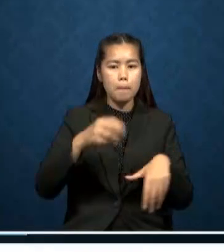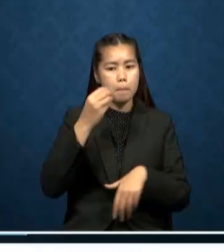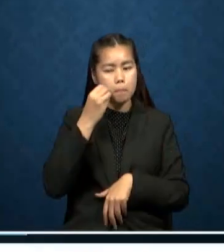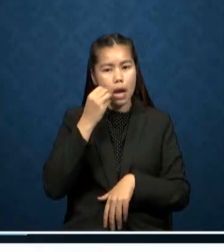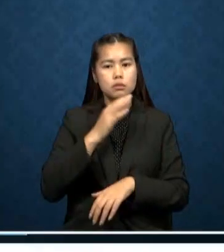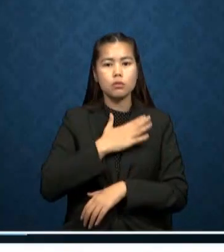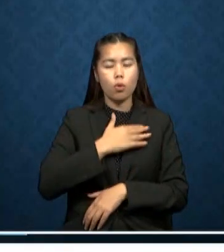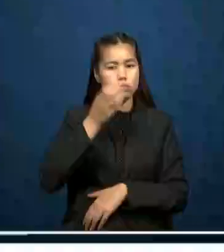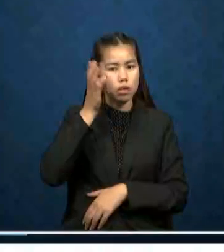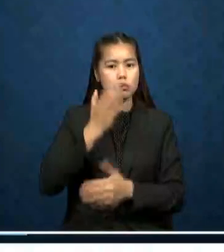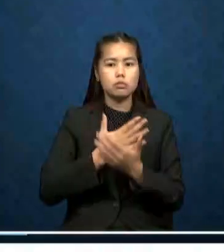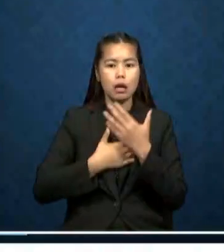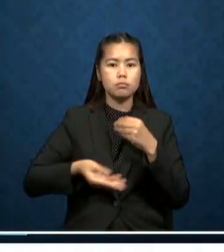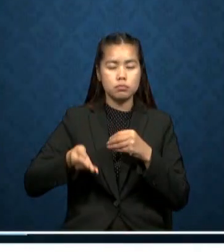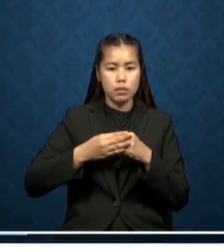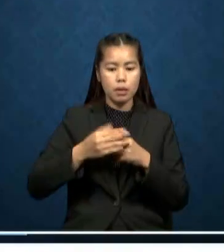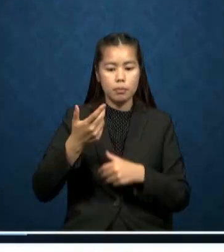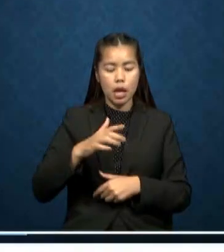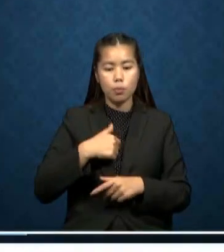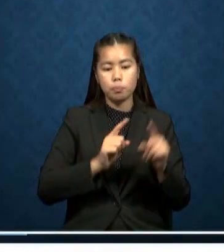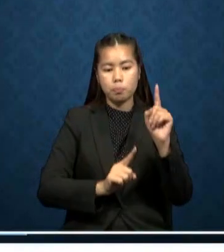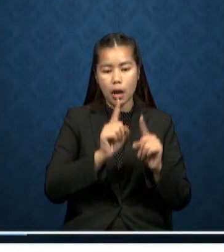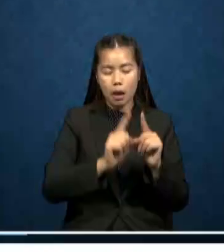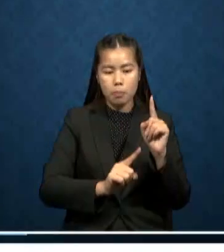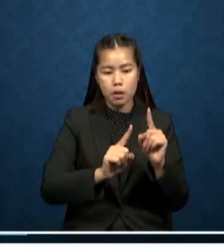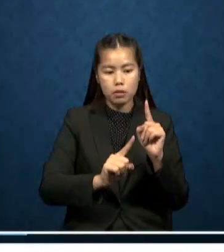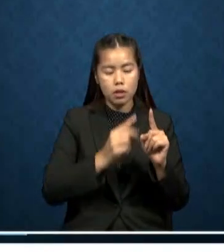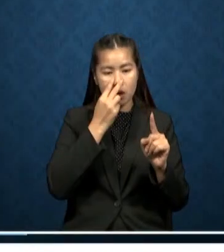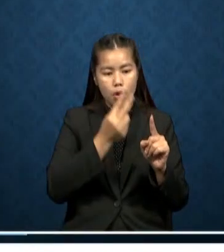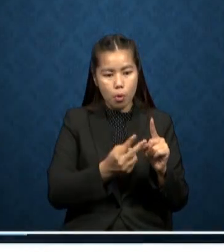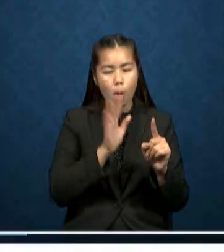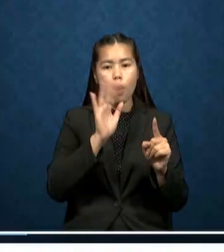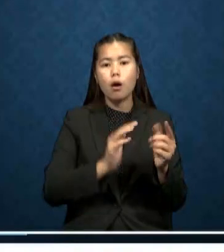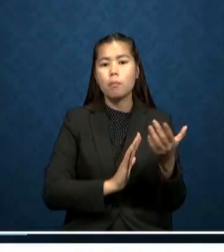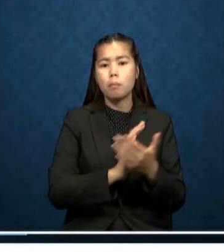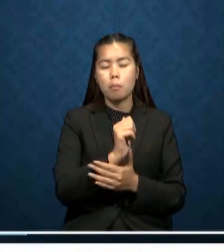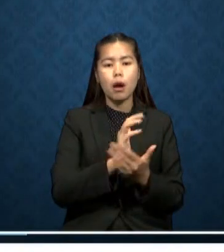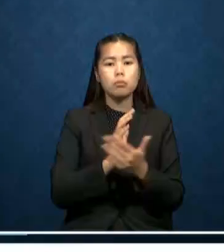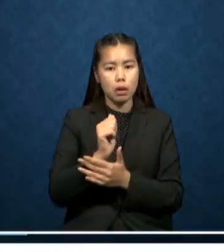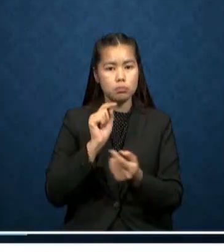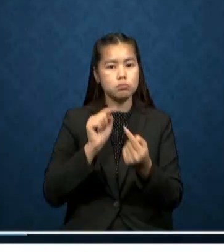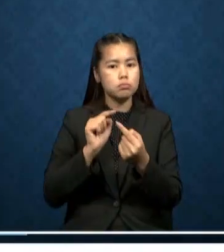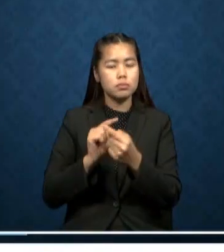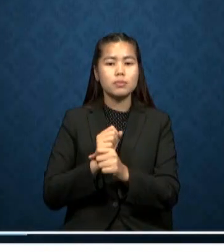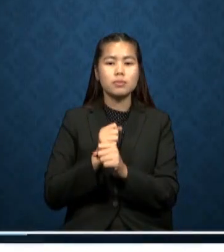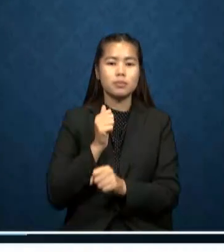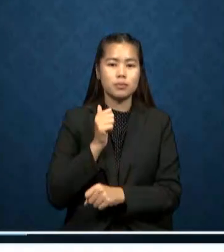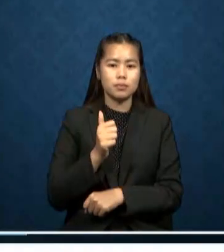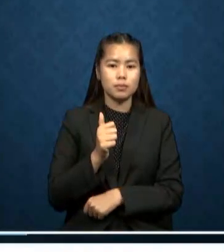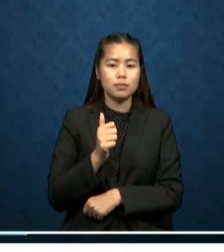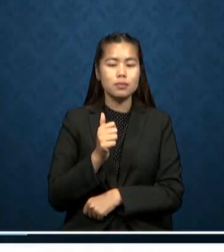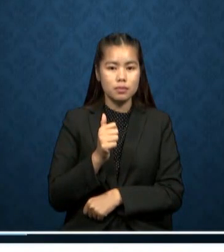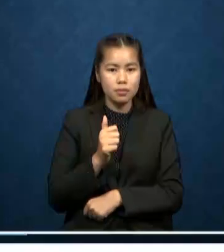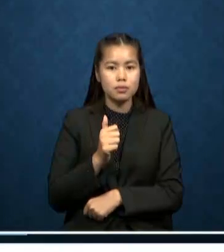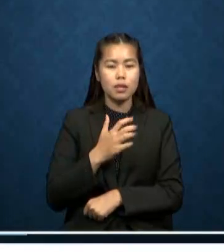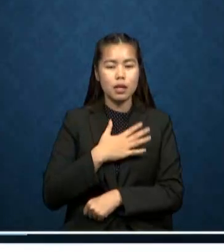การประเมินได้ผลตามเป้าหมายเป็นการยืนยันว่านวัตกรรมทางปัญญา Star stampสามารถทำ